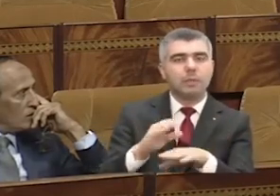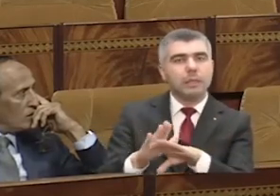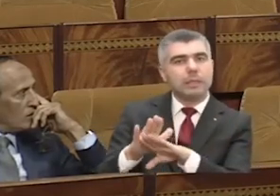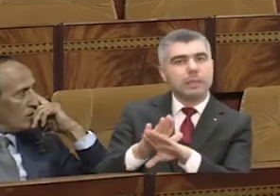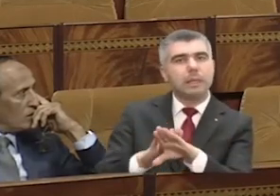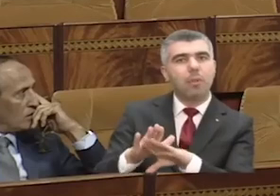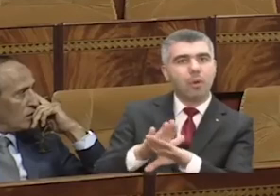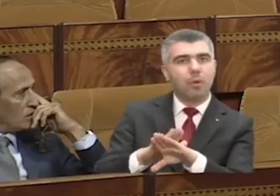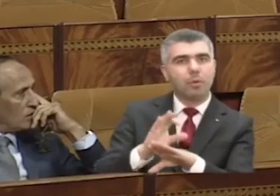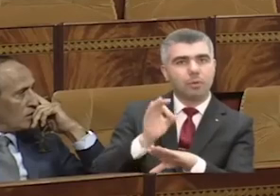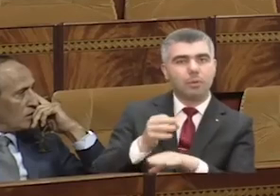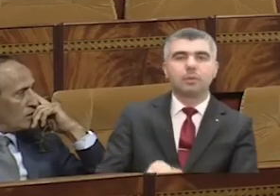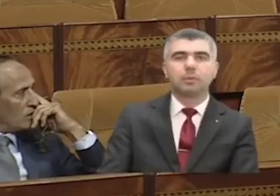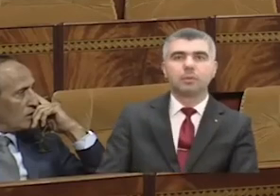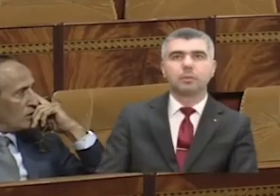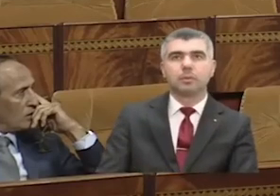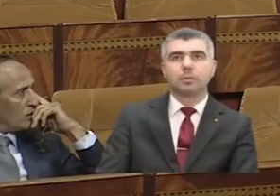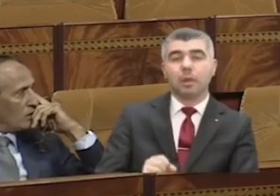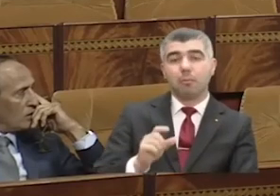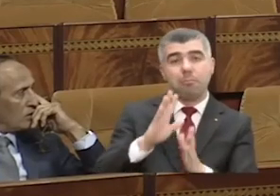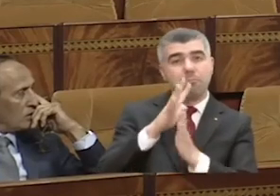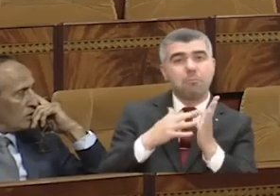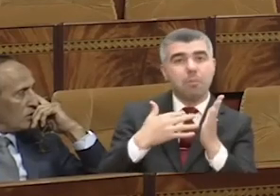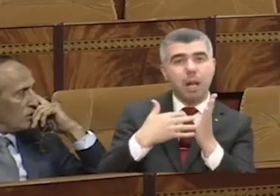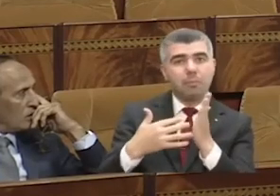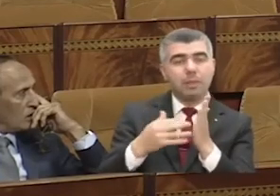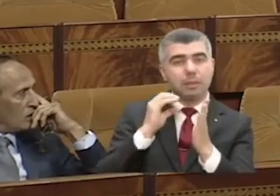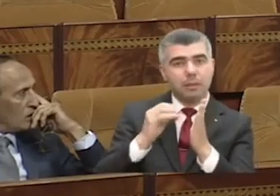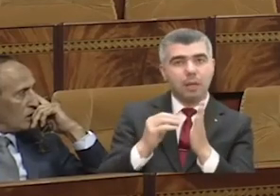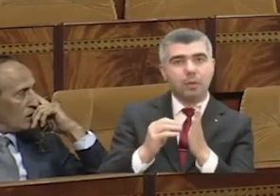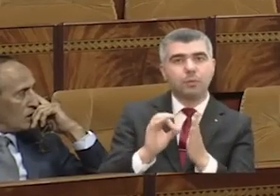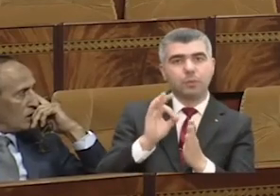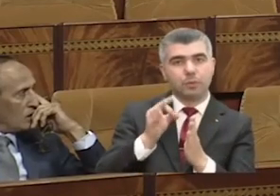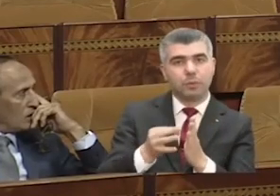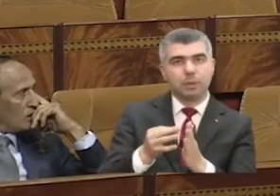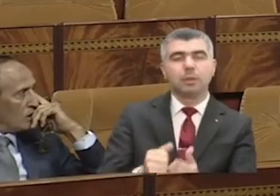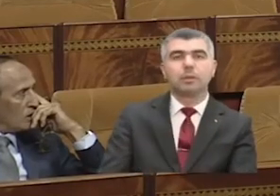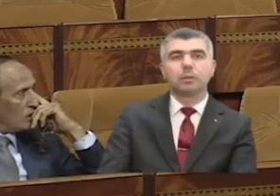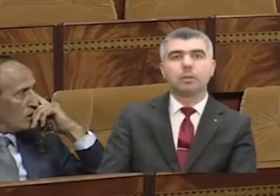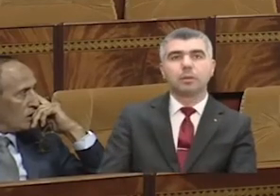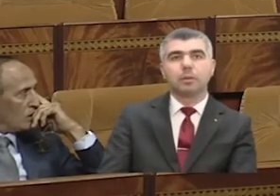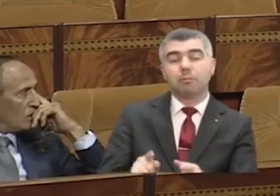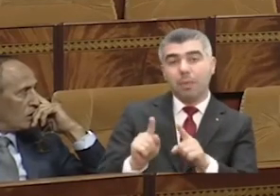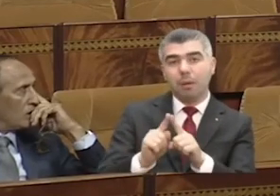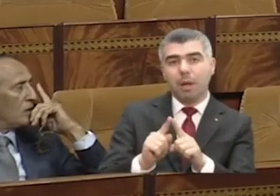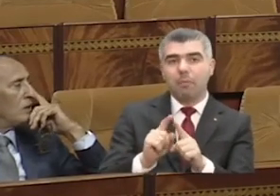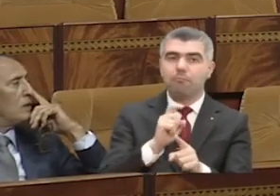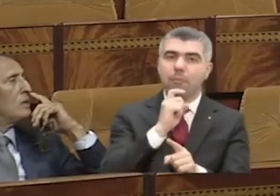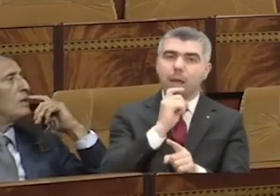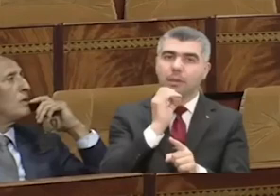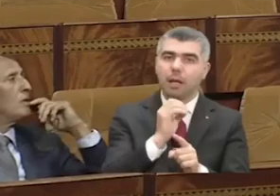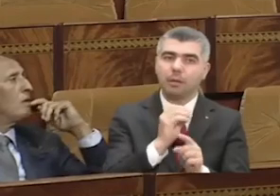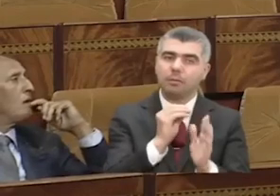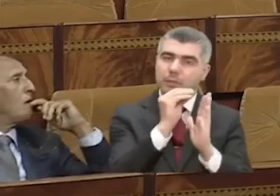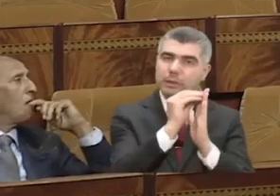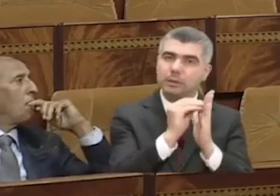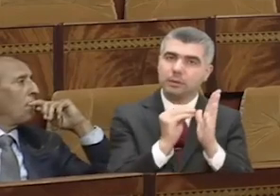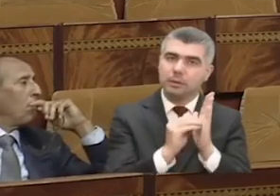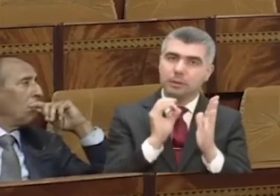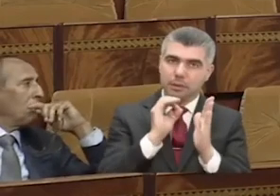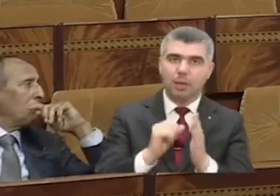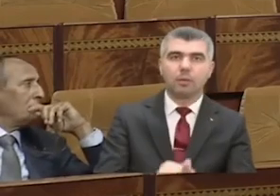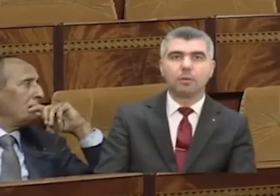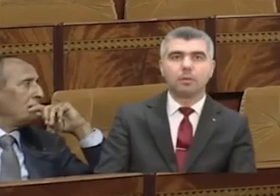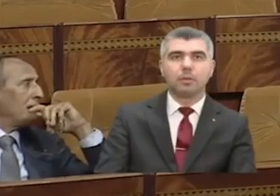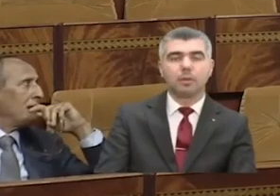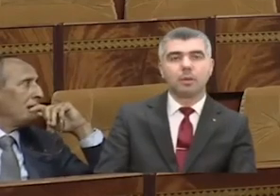الاعتذار لأنهم يستحقوه. راه كاينة برمجة، والبرمجة يجب أن تبقى مضبوطة من جهة ومن جهة